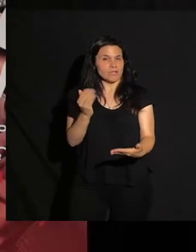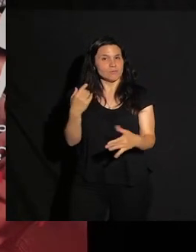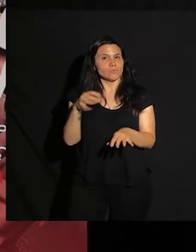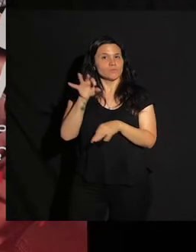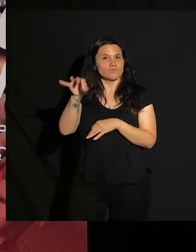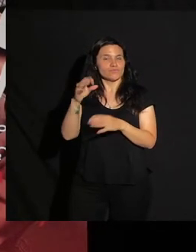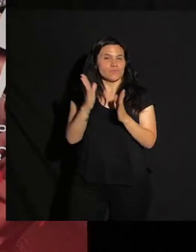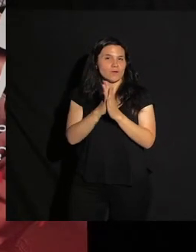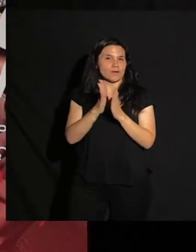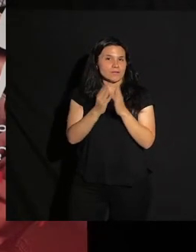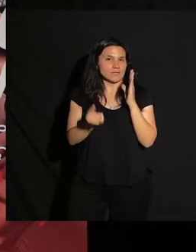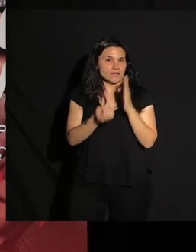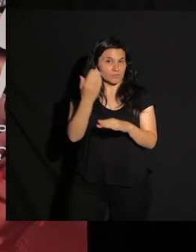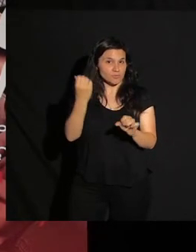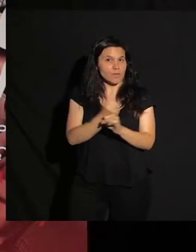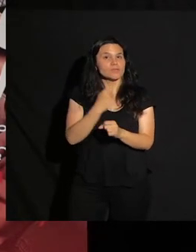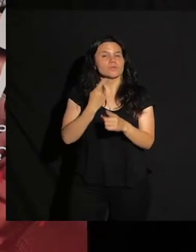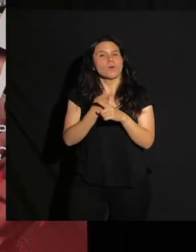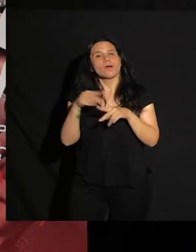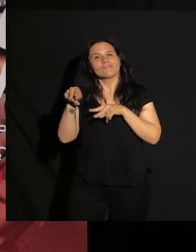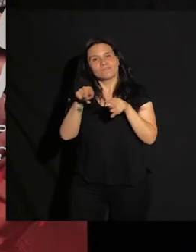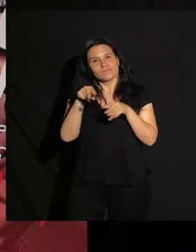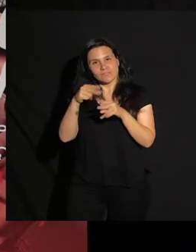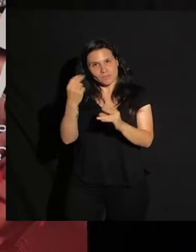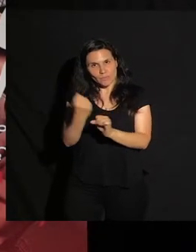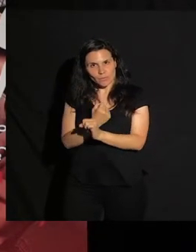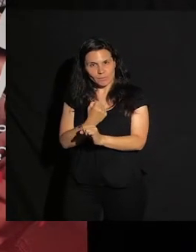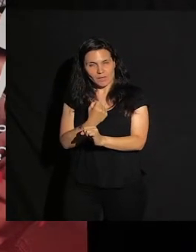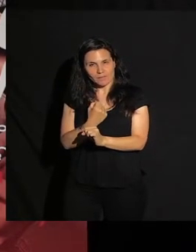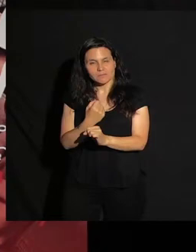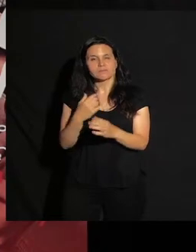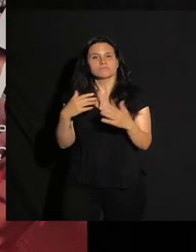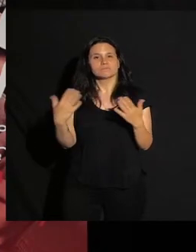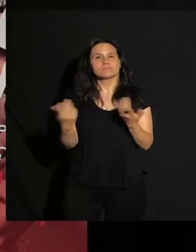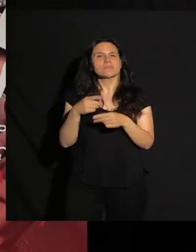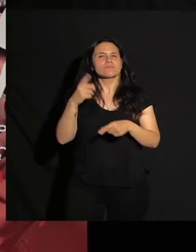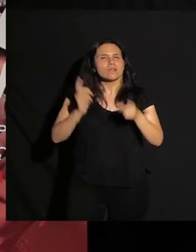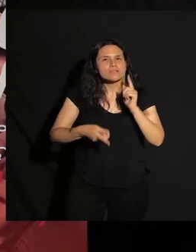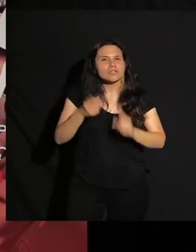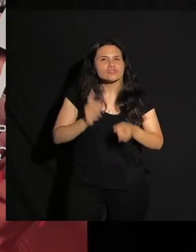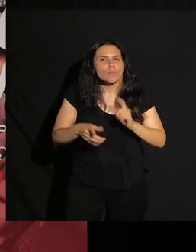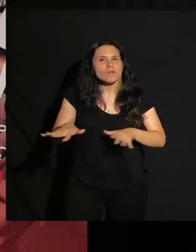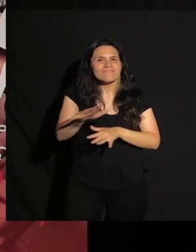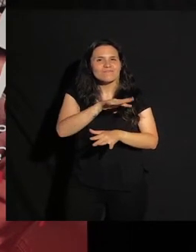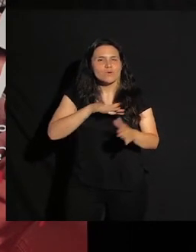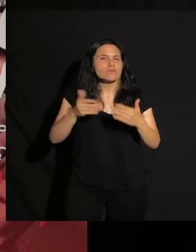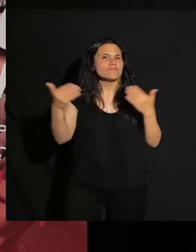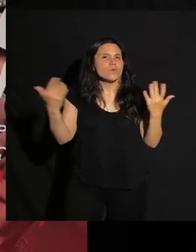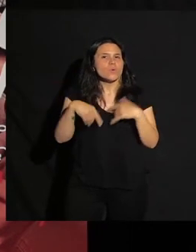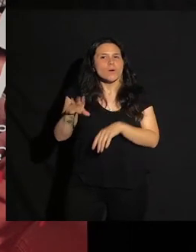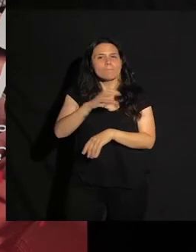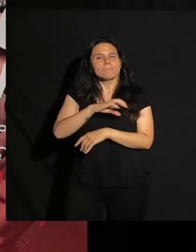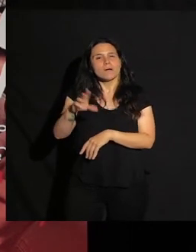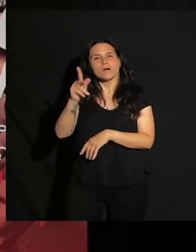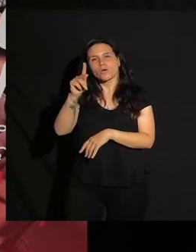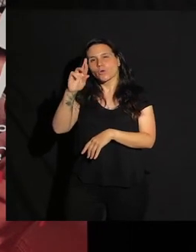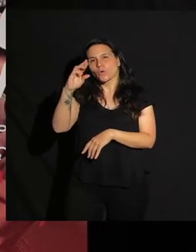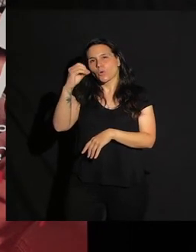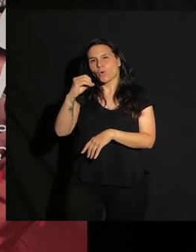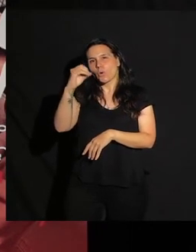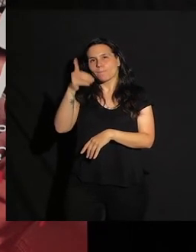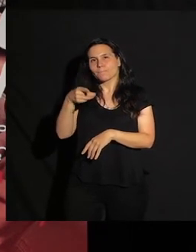und einen Videoclip gedreht von dem großen Trommelwirbel am Kröpke zum 20. Geburtstag von